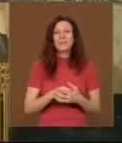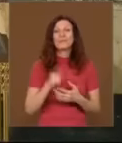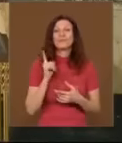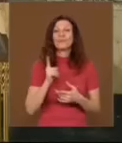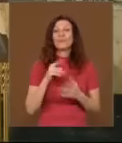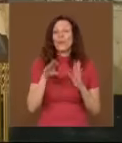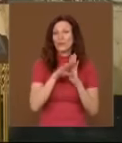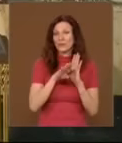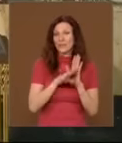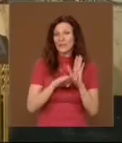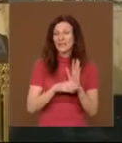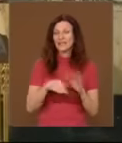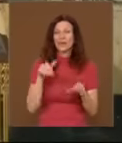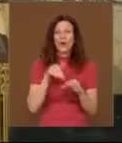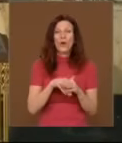отредено в